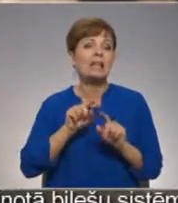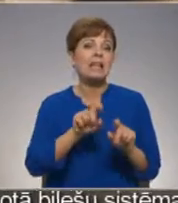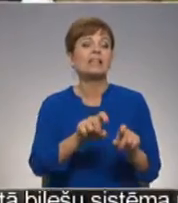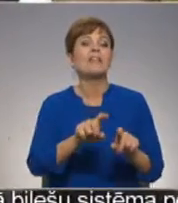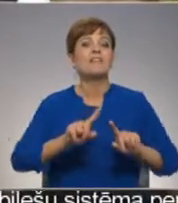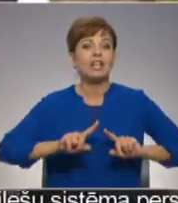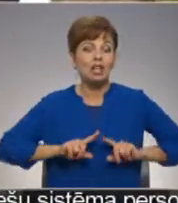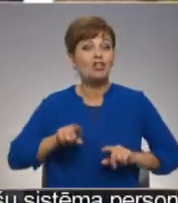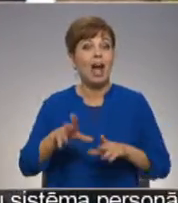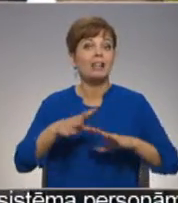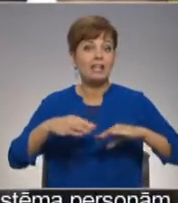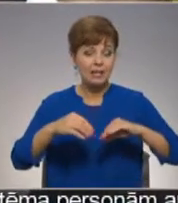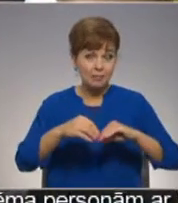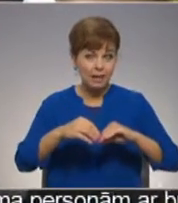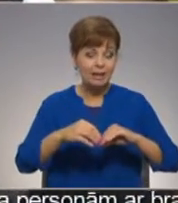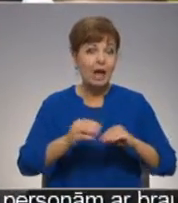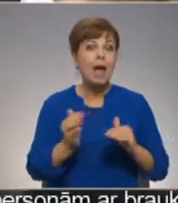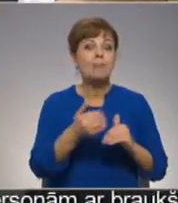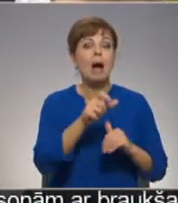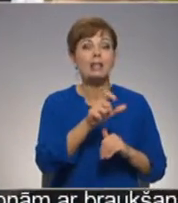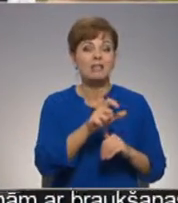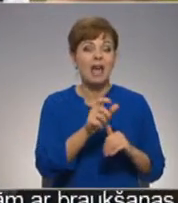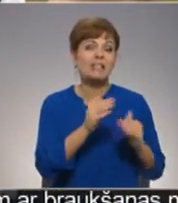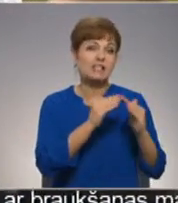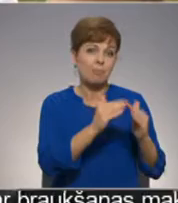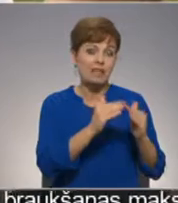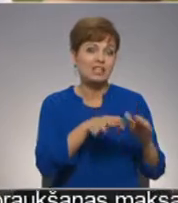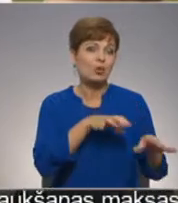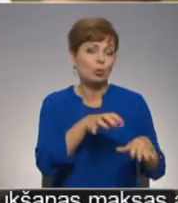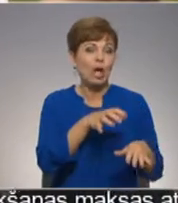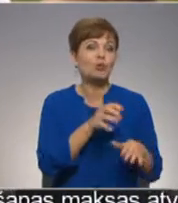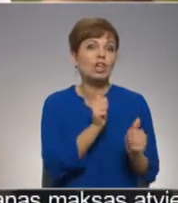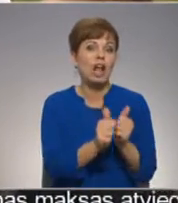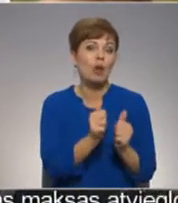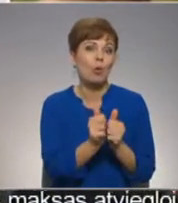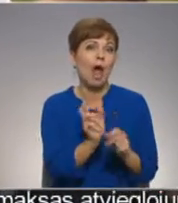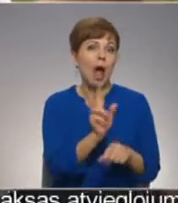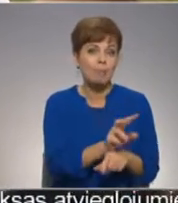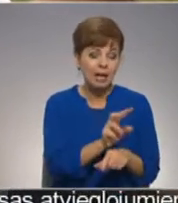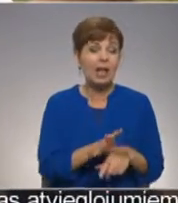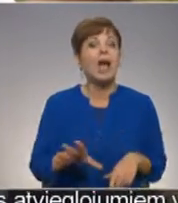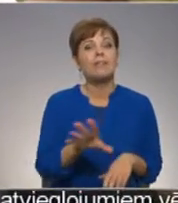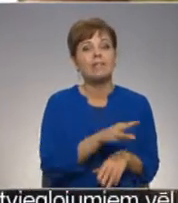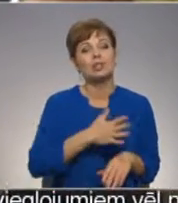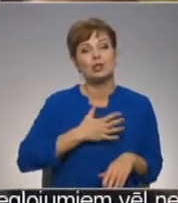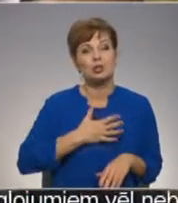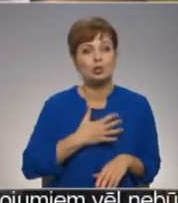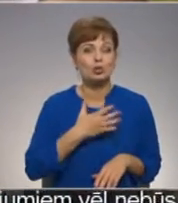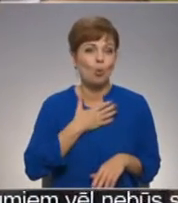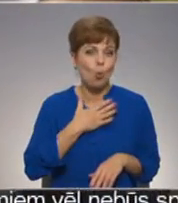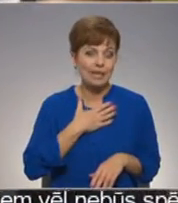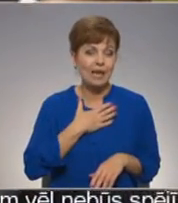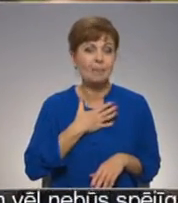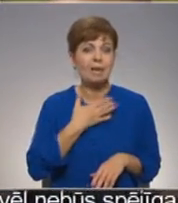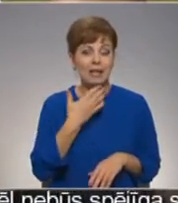šī ģimene, kur patvērsmes mīluļus apciemo regulāri. Principā mums visi suņi ir mīļi, bet mēs tādu stratēģiju